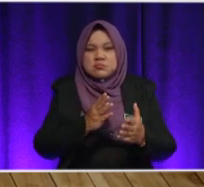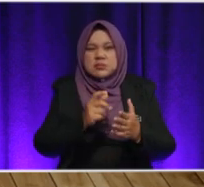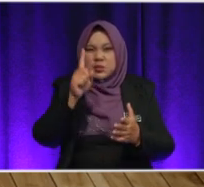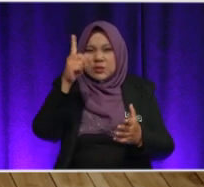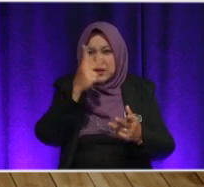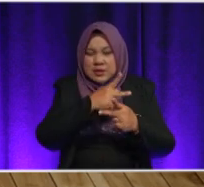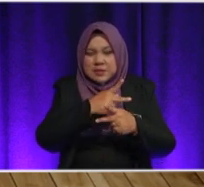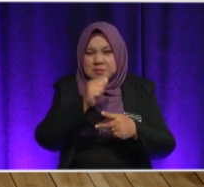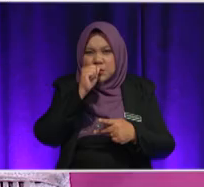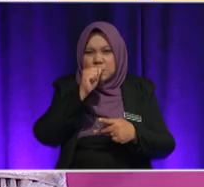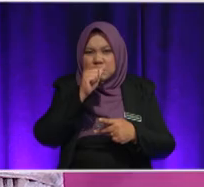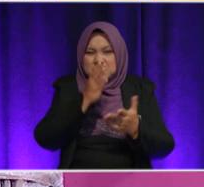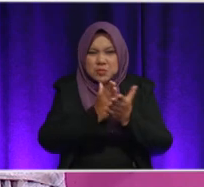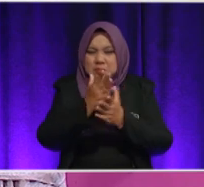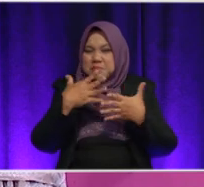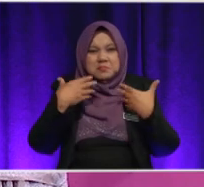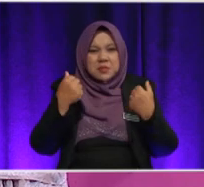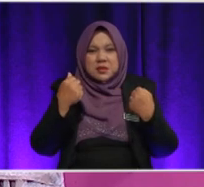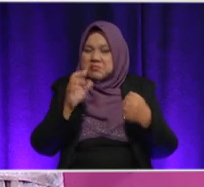tak juga